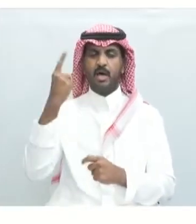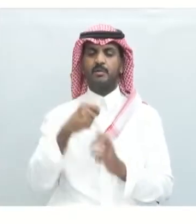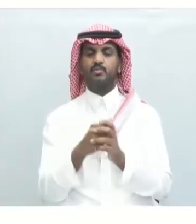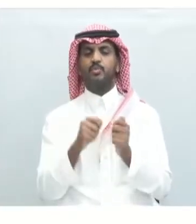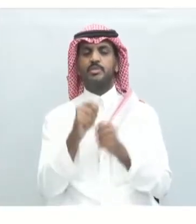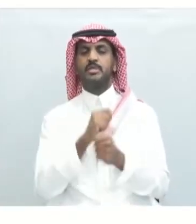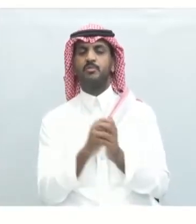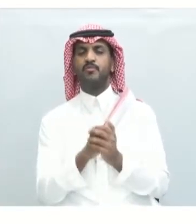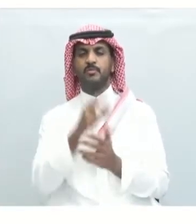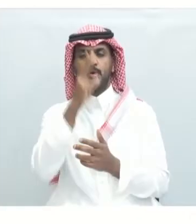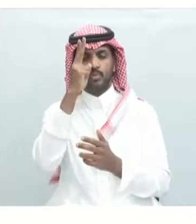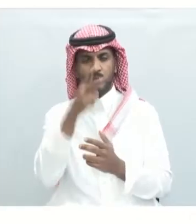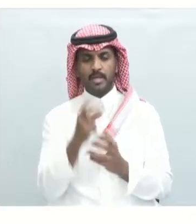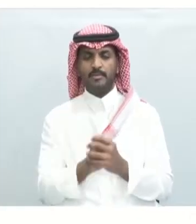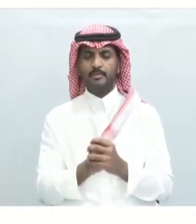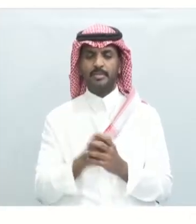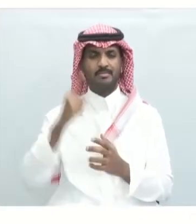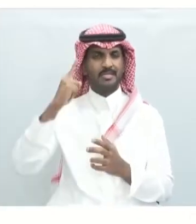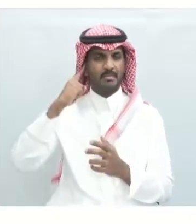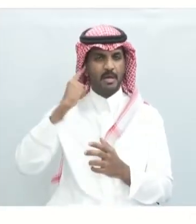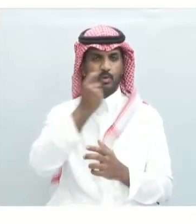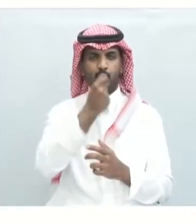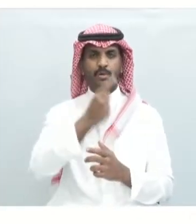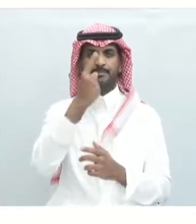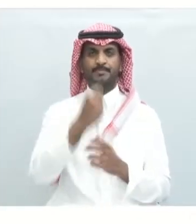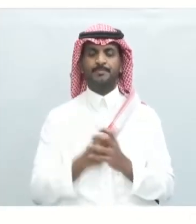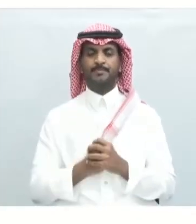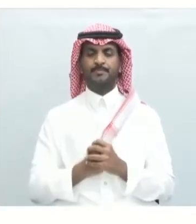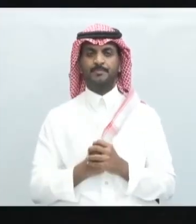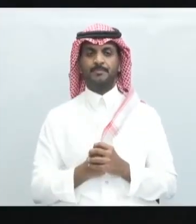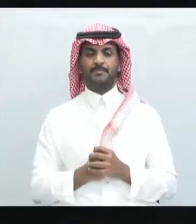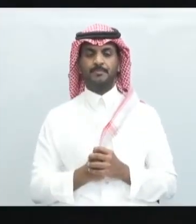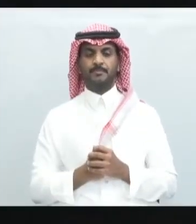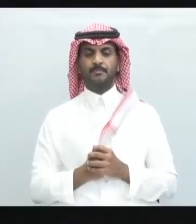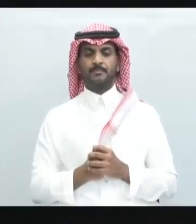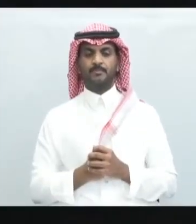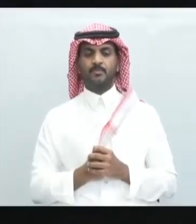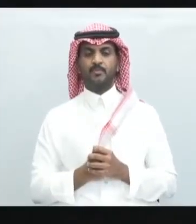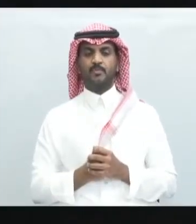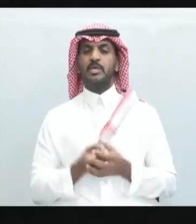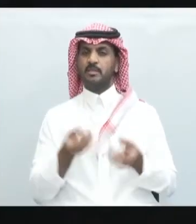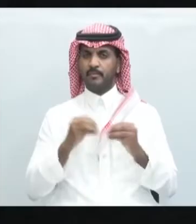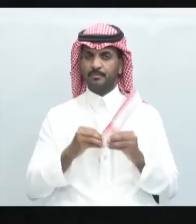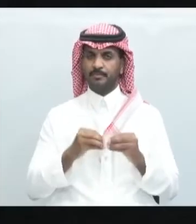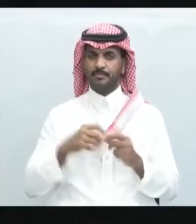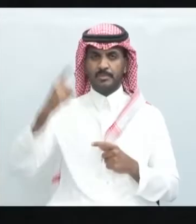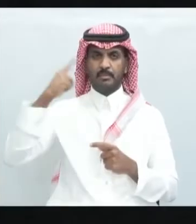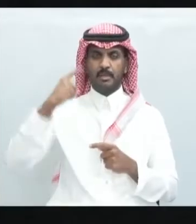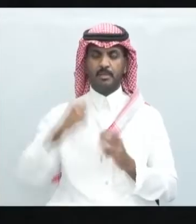وان استعمله فيما يرضي الله عز وجل كسماع القران سماع كذلك سماع